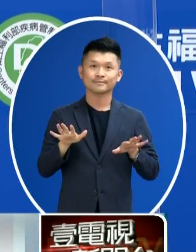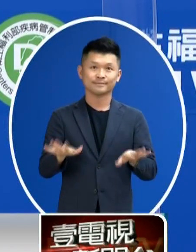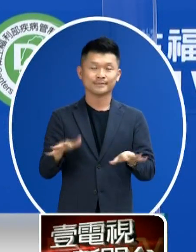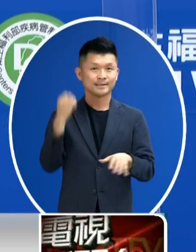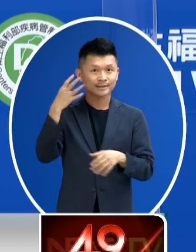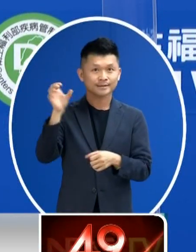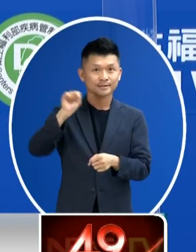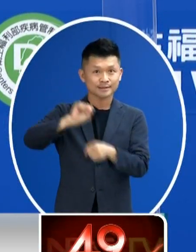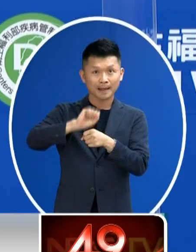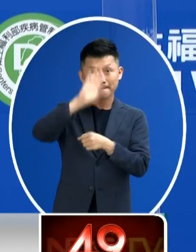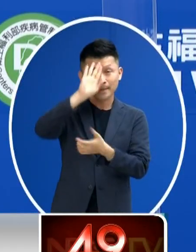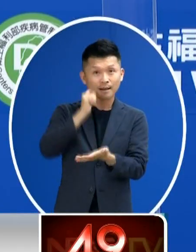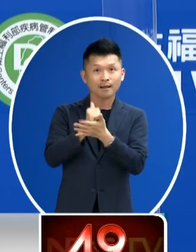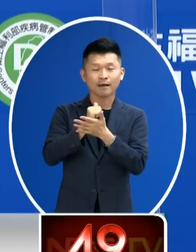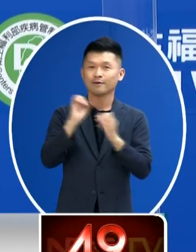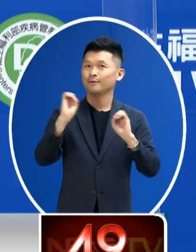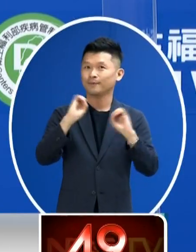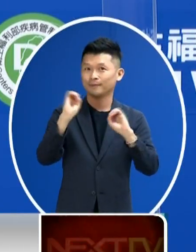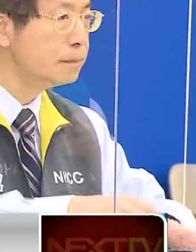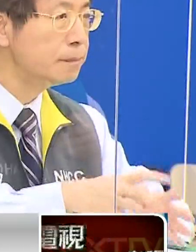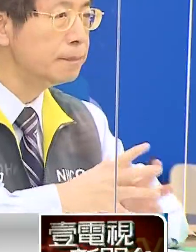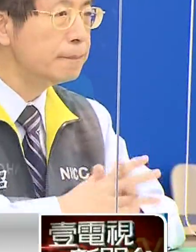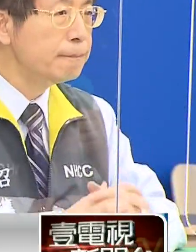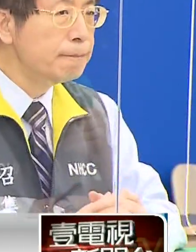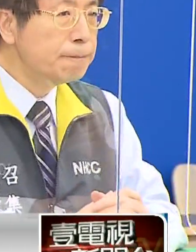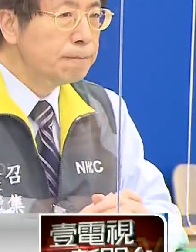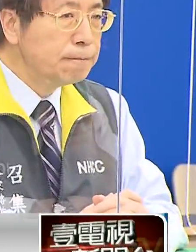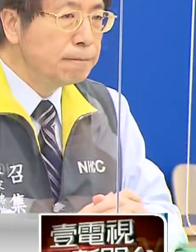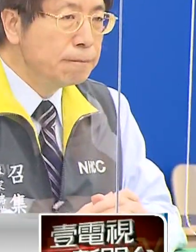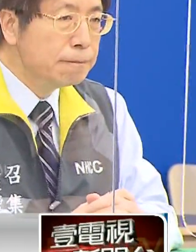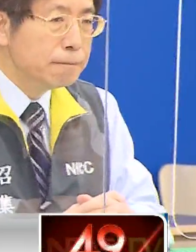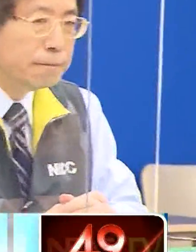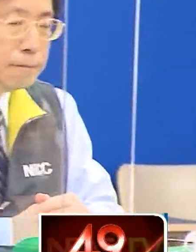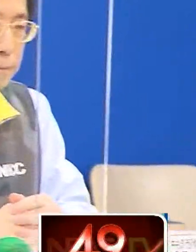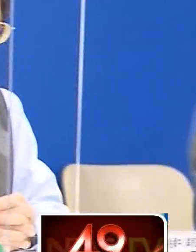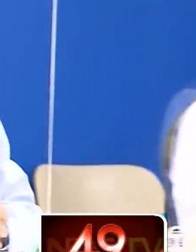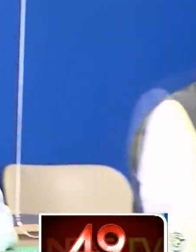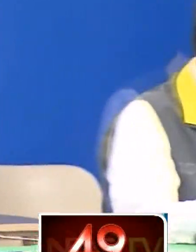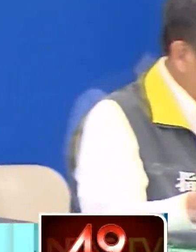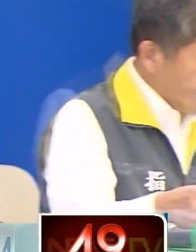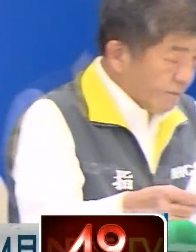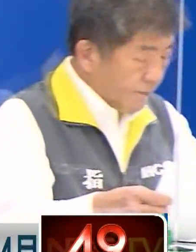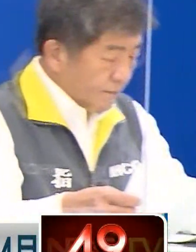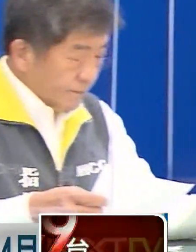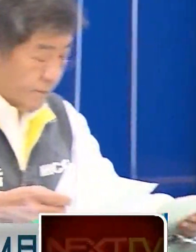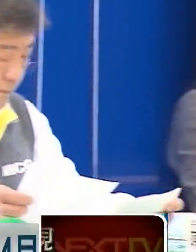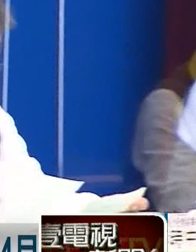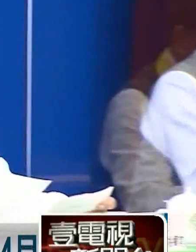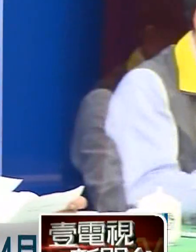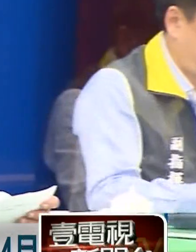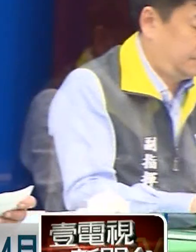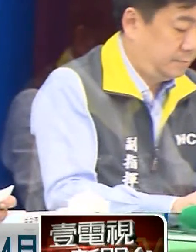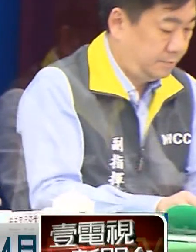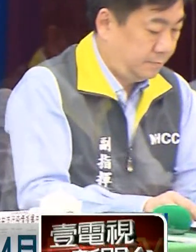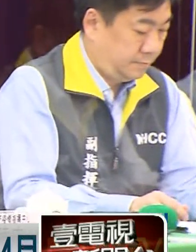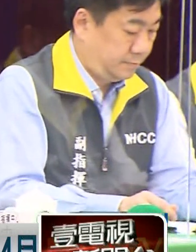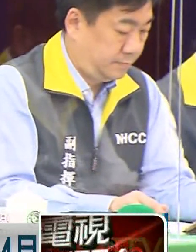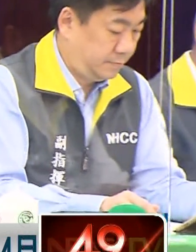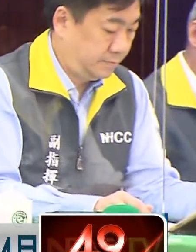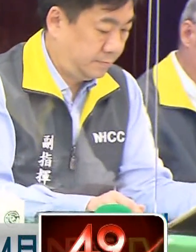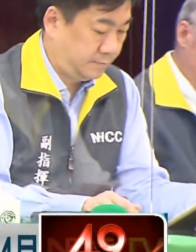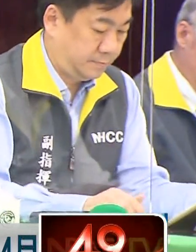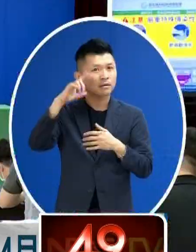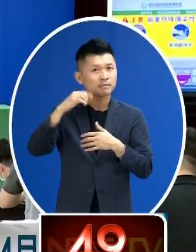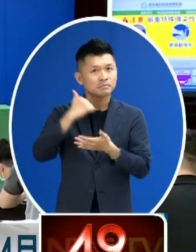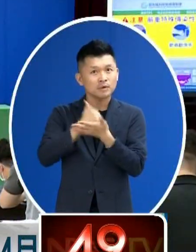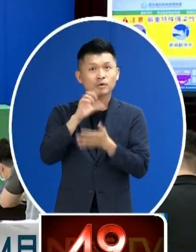有新增的病例， 再度维持零确诊，连续52天本土没有案例，也让中央疫情指挥官陈时中坦言，台湾社区相对安